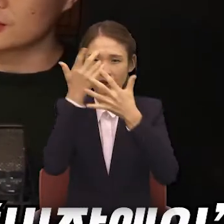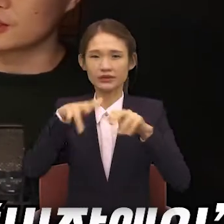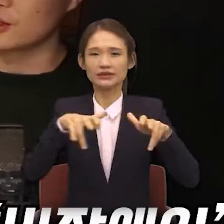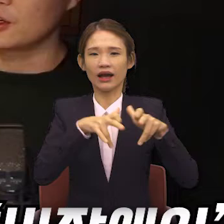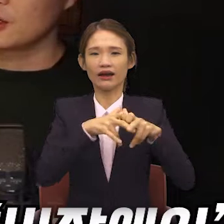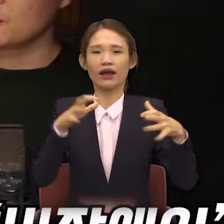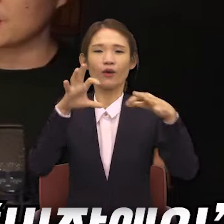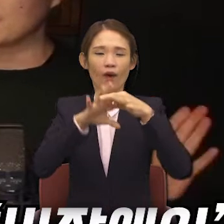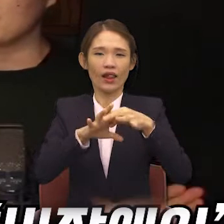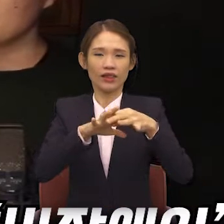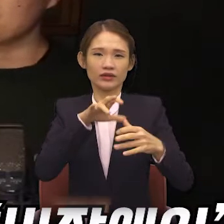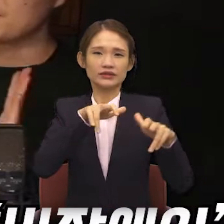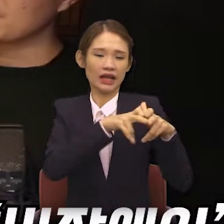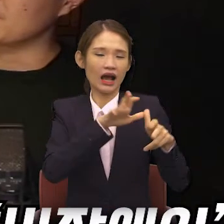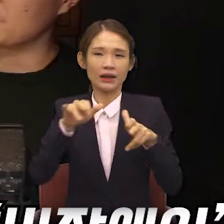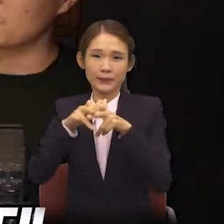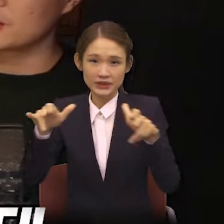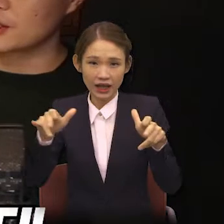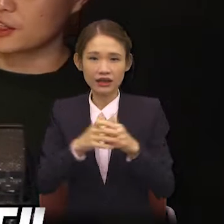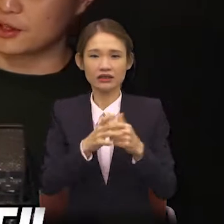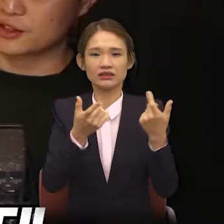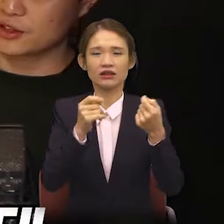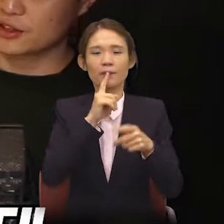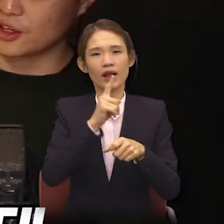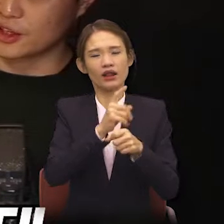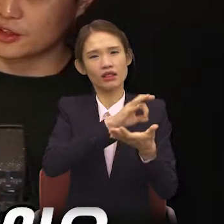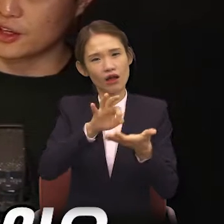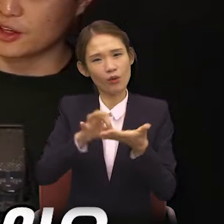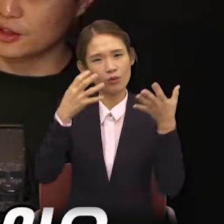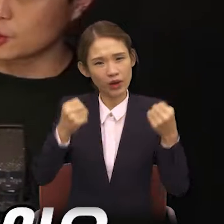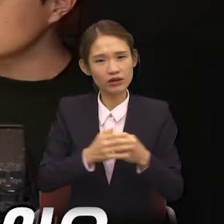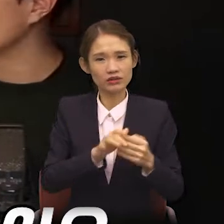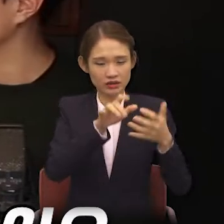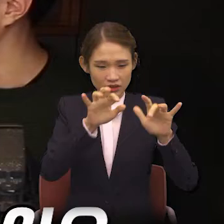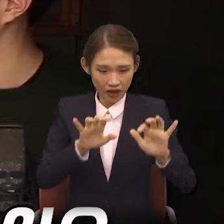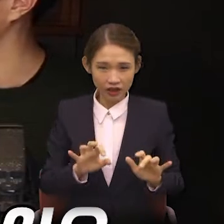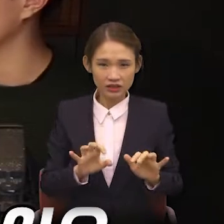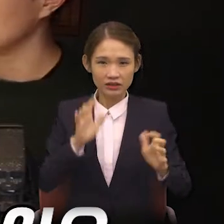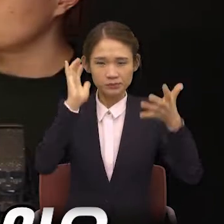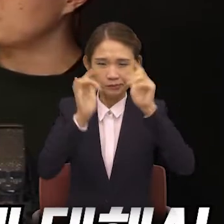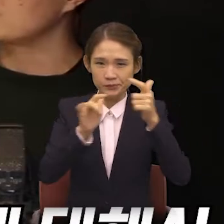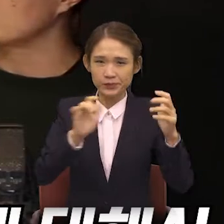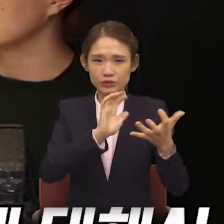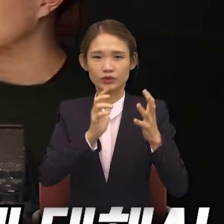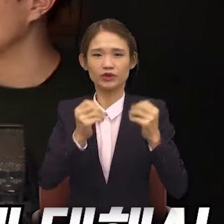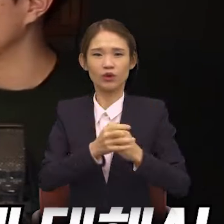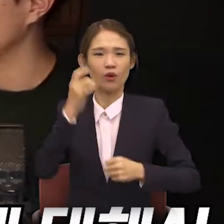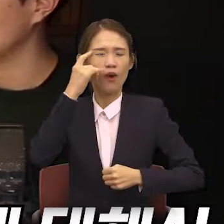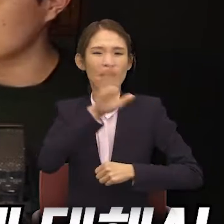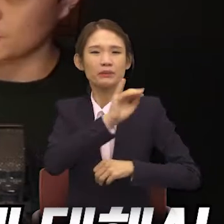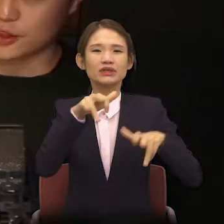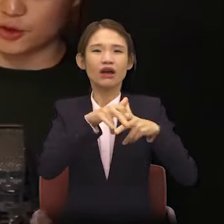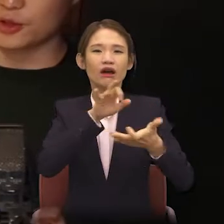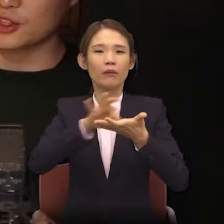다룬 콘텐츠에서 뭐 장애인, 비장애인 이런 이야기를 많이 쓰는데 댓글에 논쟁이 되게 많이 붙어요. 왜 비장애인이라고 해야